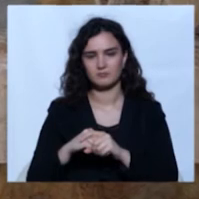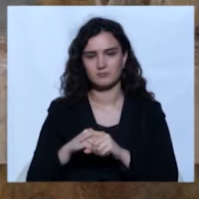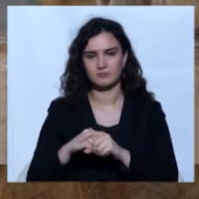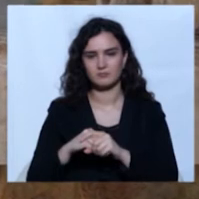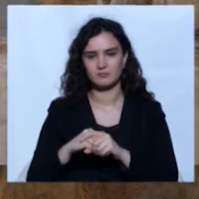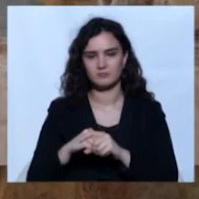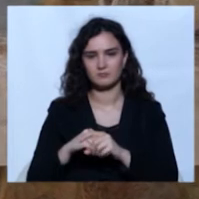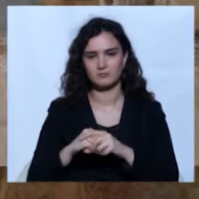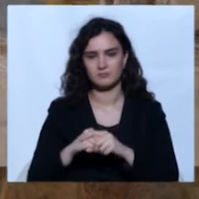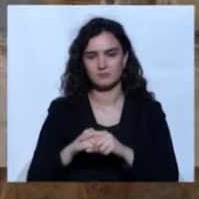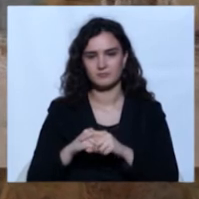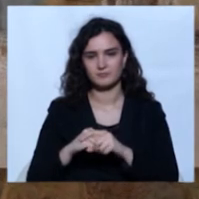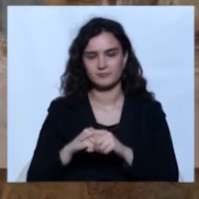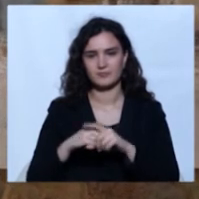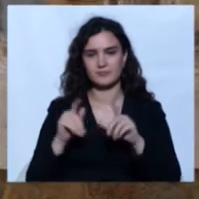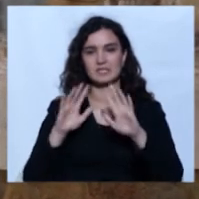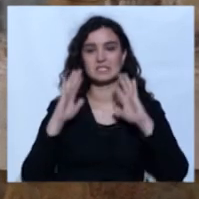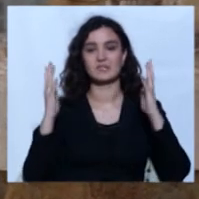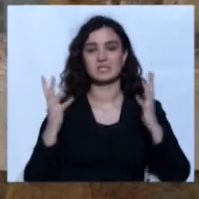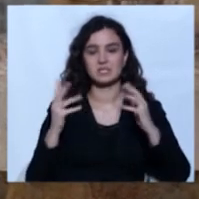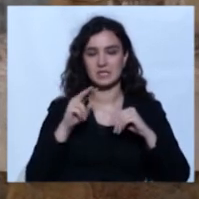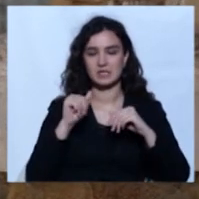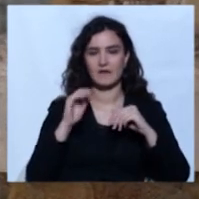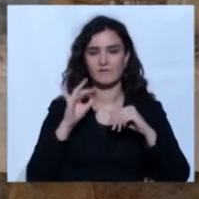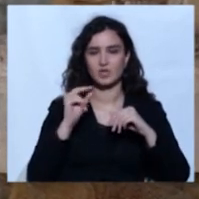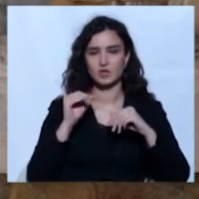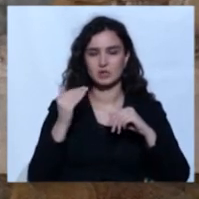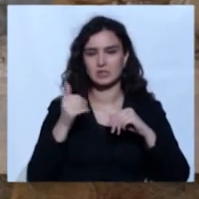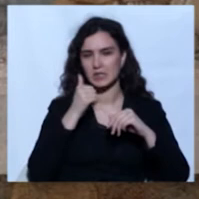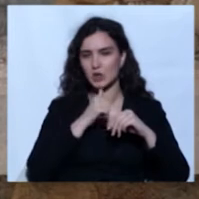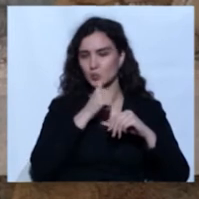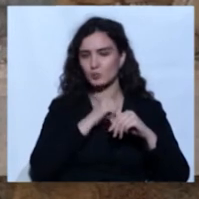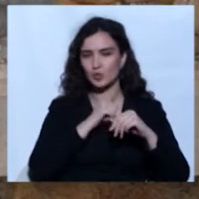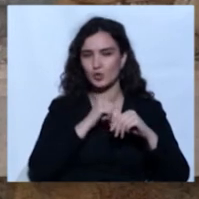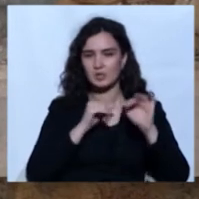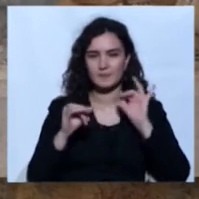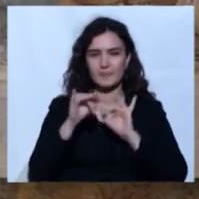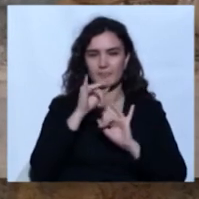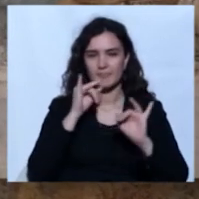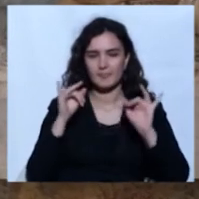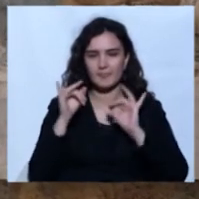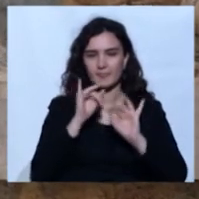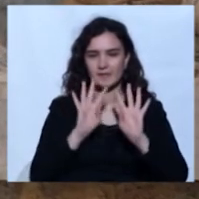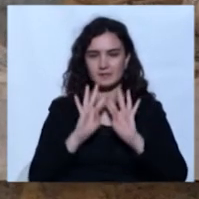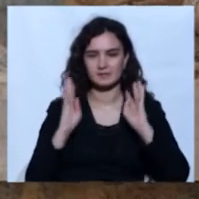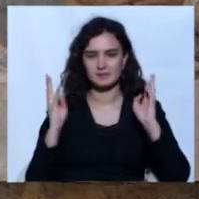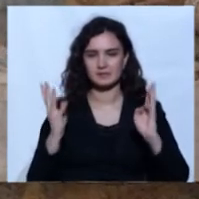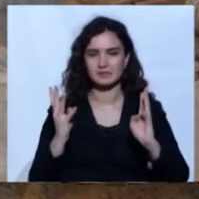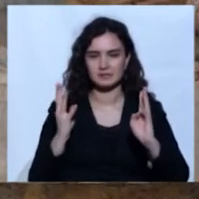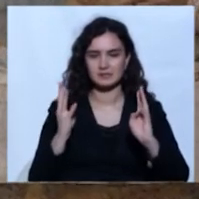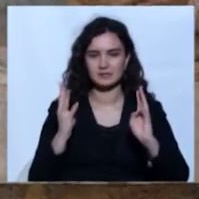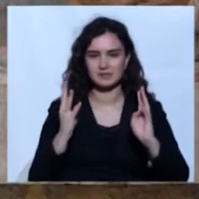აი აქ სივრცე ლეონარდო და ვინჩის საიდუმლოს ერობაში იხსნება